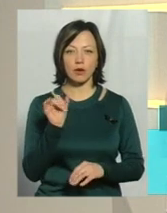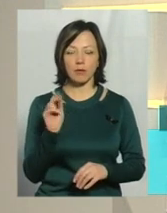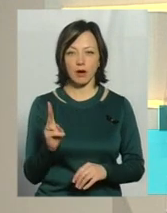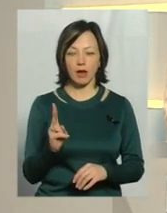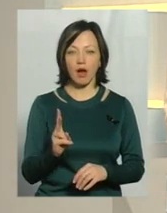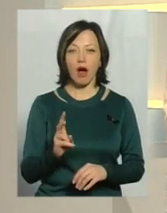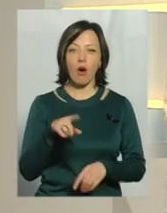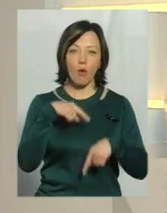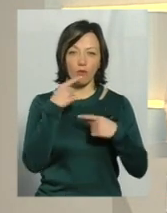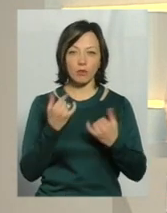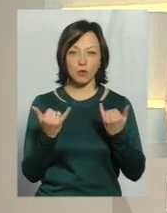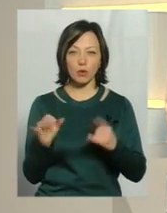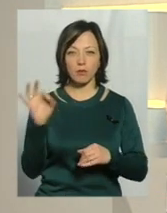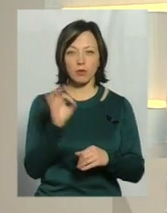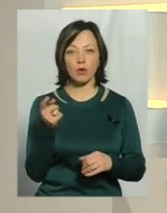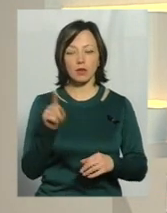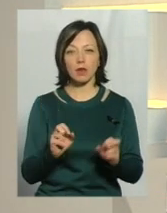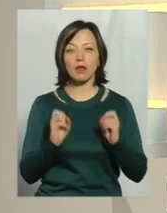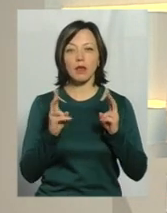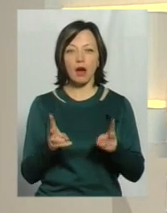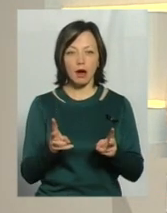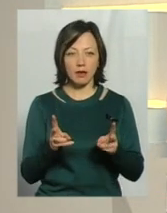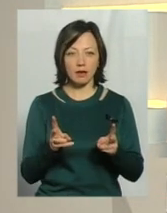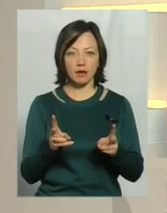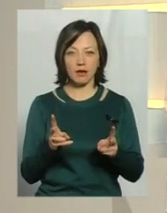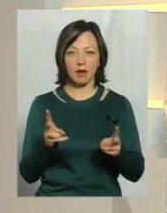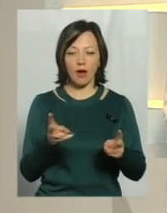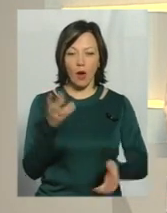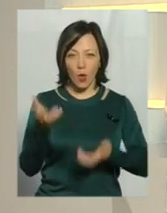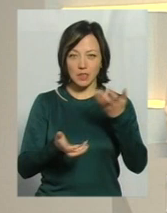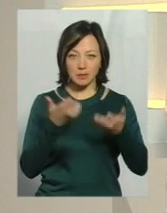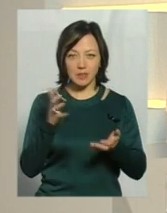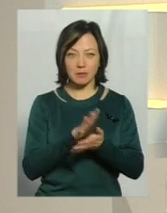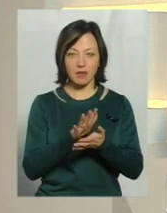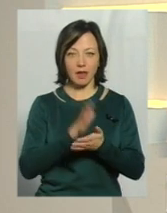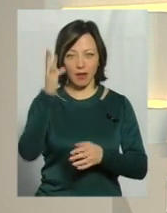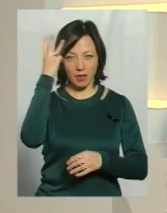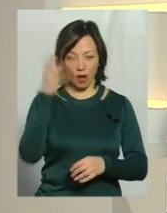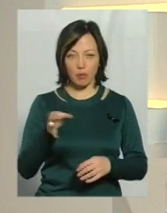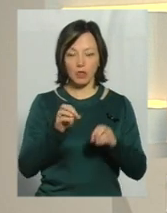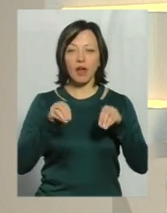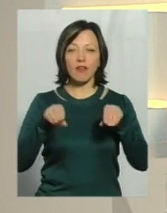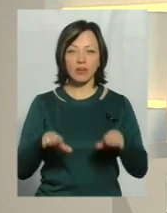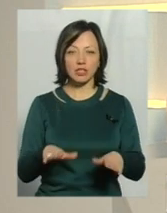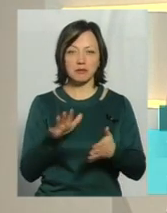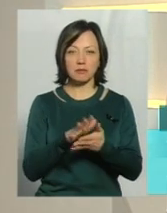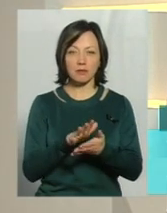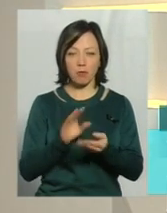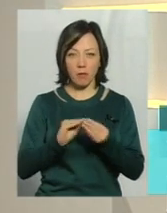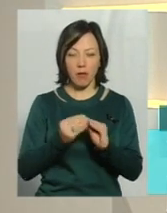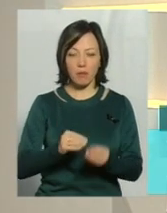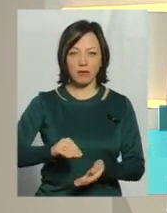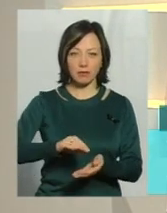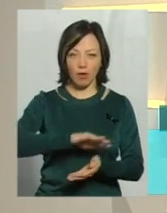Рибак. А говоримо сьогодні про те, як розгребсти сміття на Хмельниччині. Тобто, як вирішити проблему накопичення